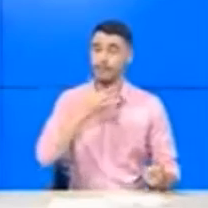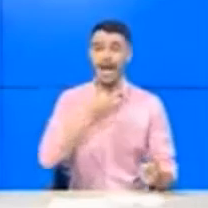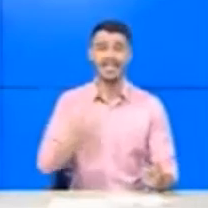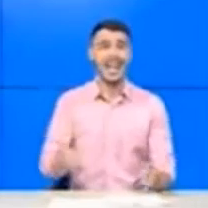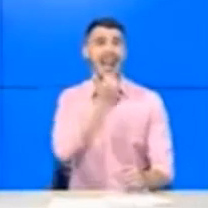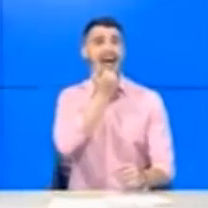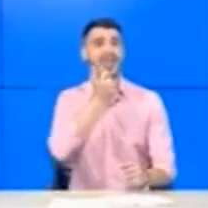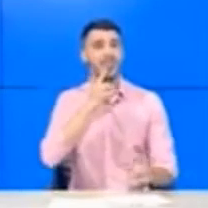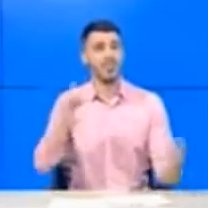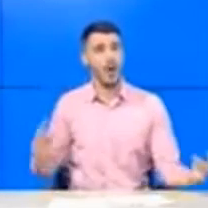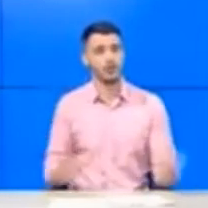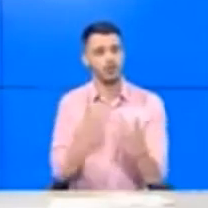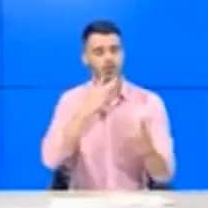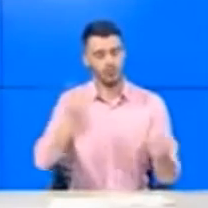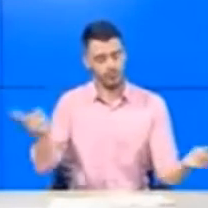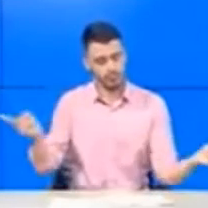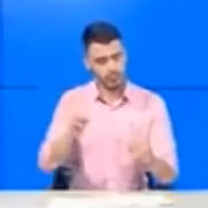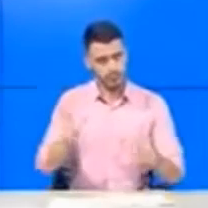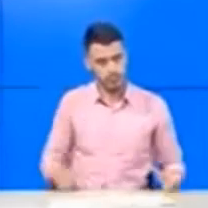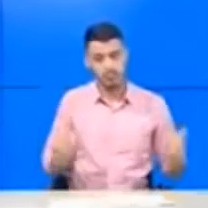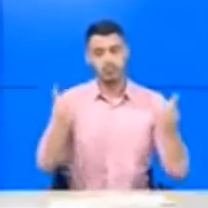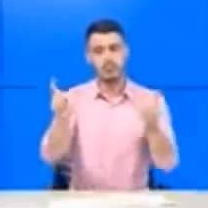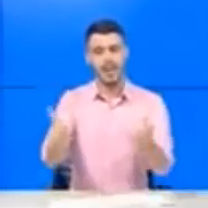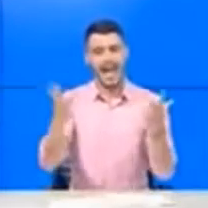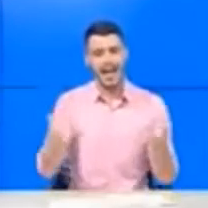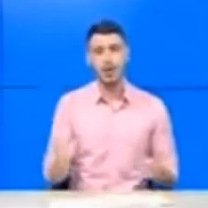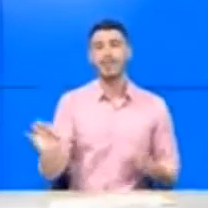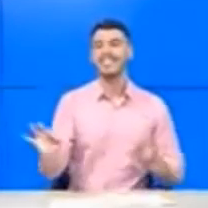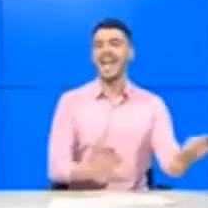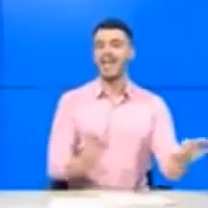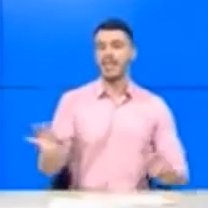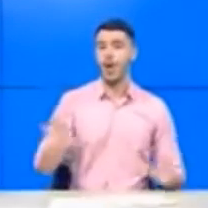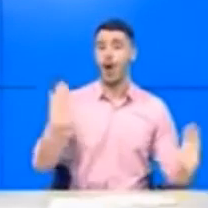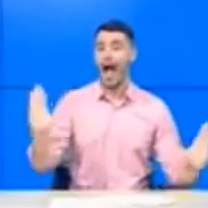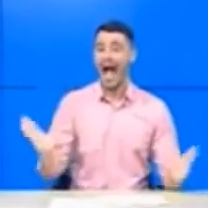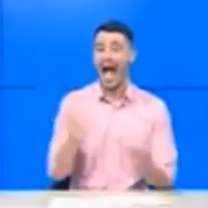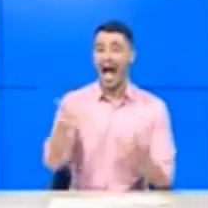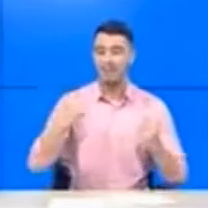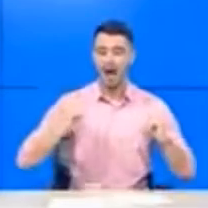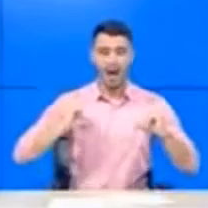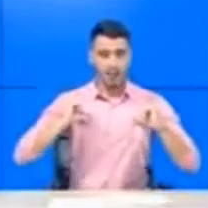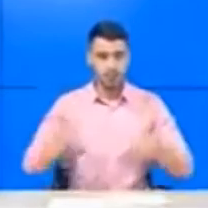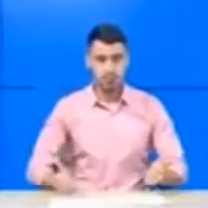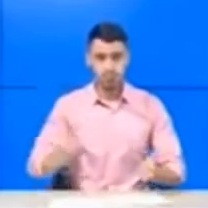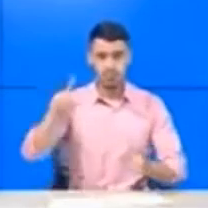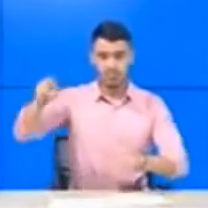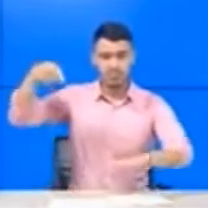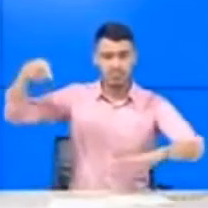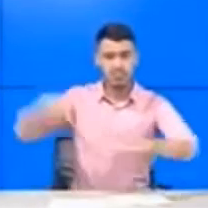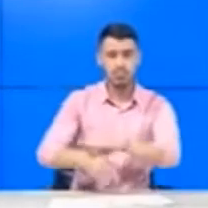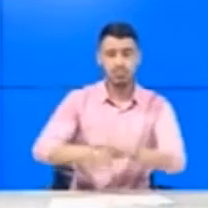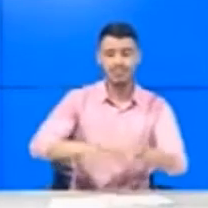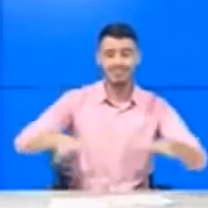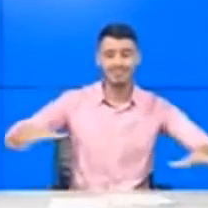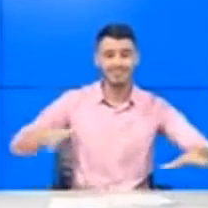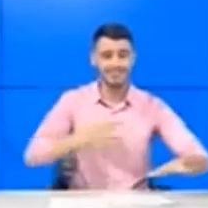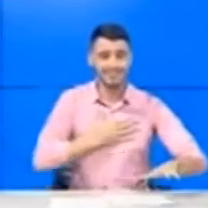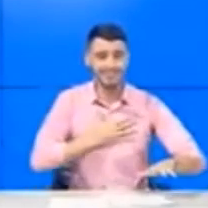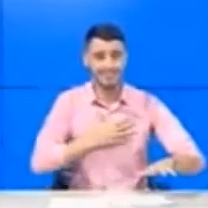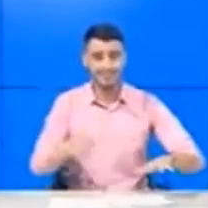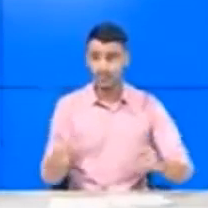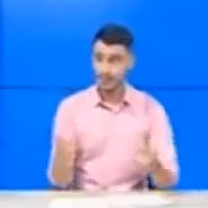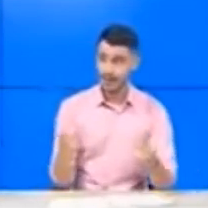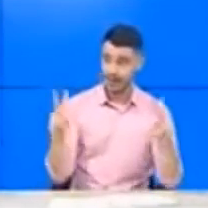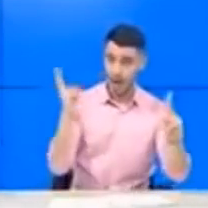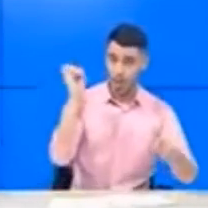και παύλα. Διότι έχουμε σχέδιο να αποτραπεί και θα αποτραπεί. Δεν πρόκειται η Ελλάδα να επιτρέψει γεώτρηση εντός